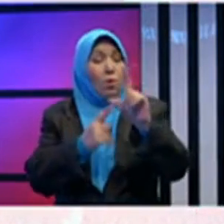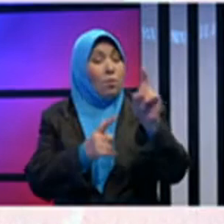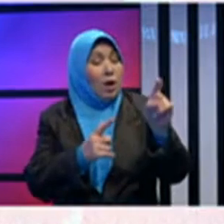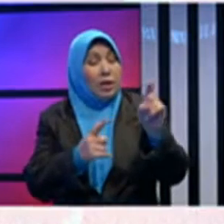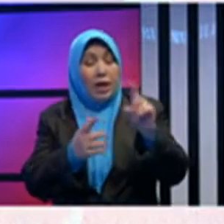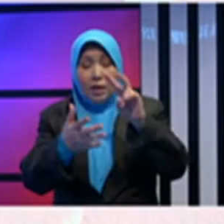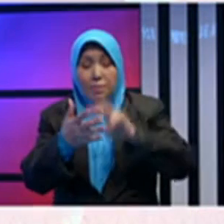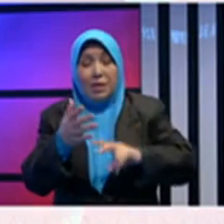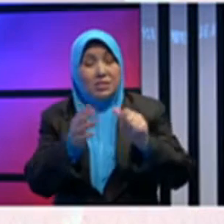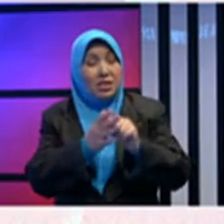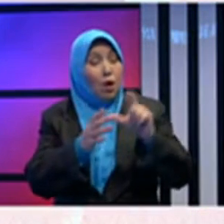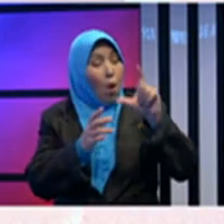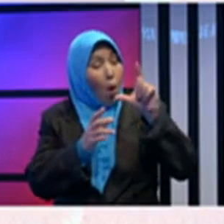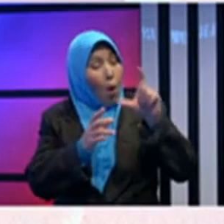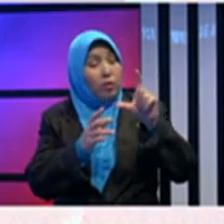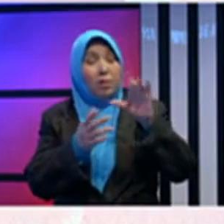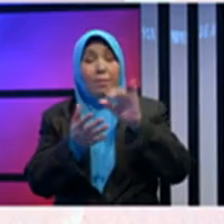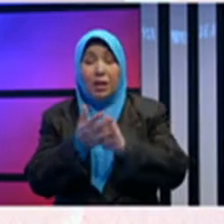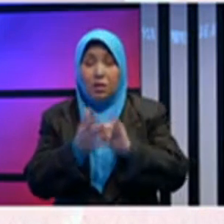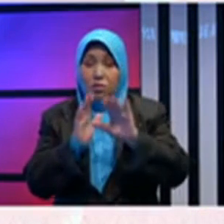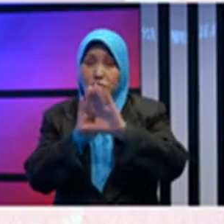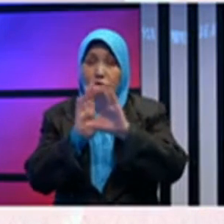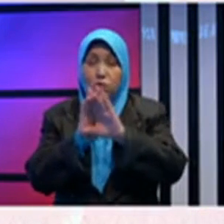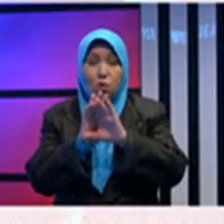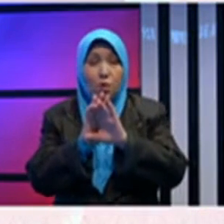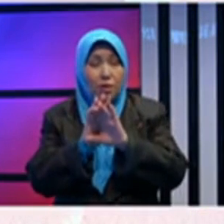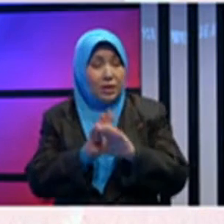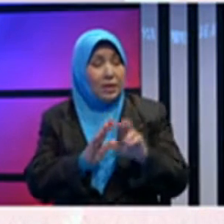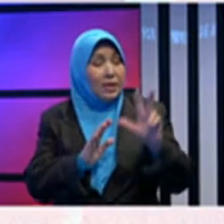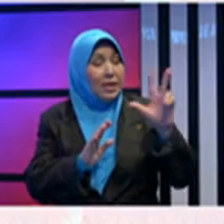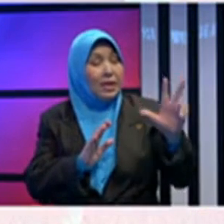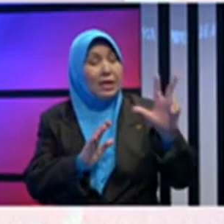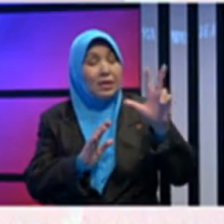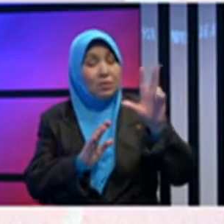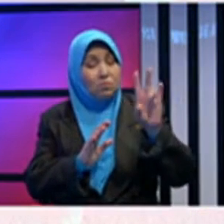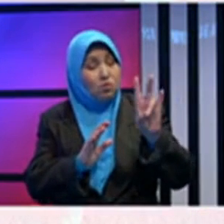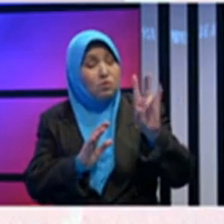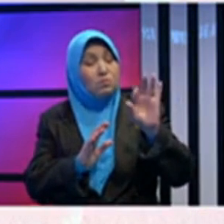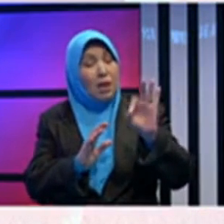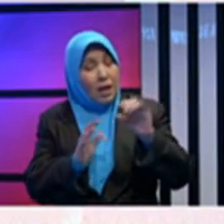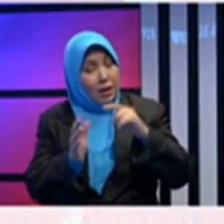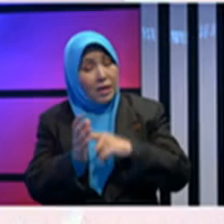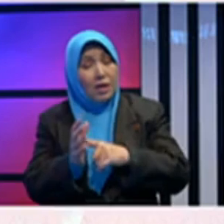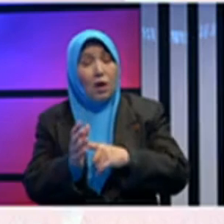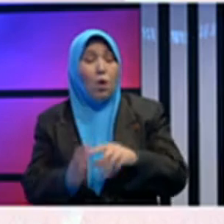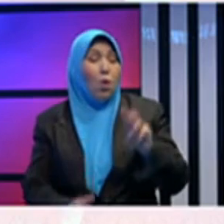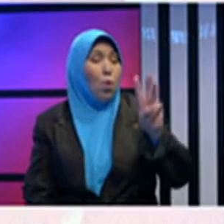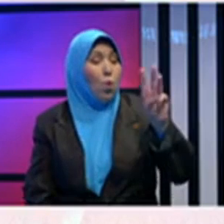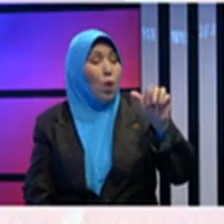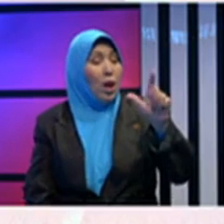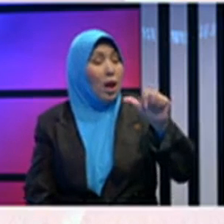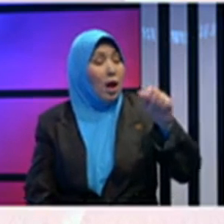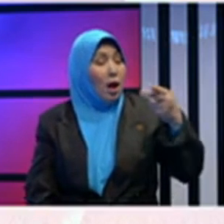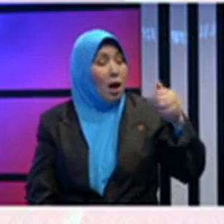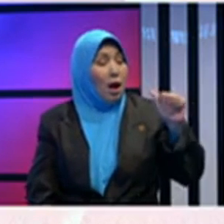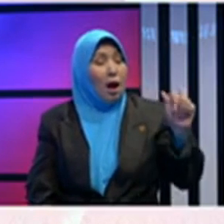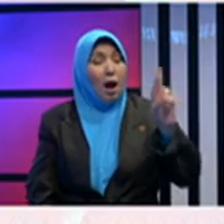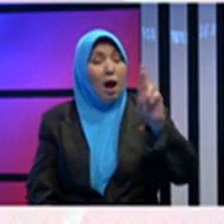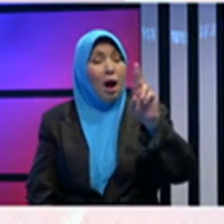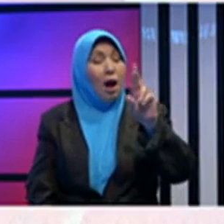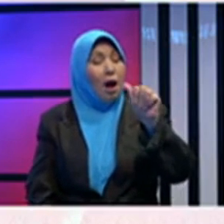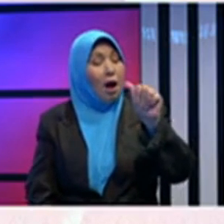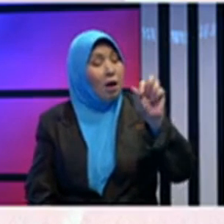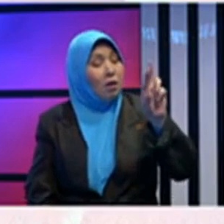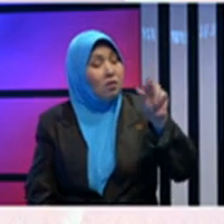dengan tahkim ataupun tebal dalam contoh dan halaman 379 ini adalah walahaula sunnah nabinya kita baca pada